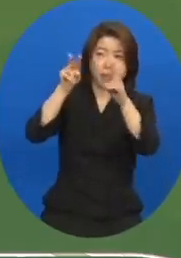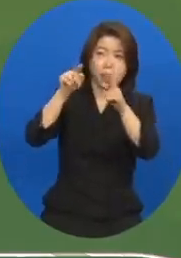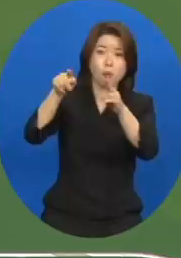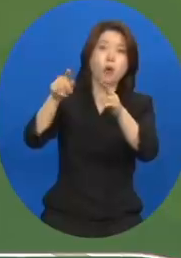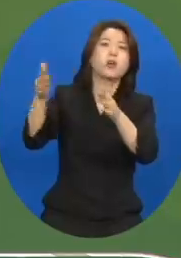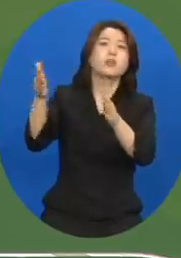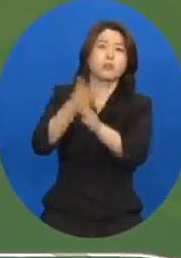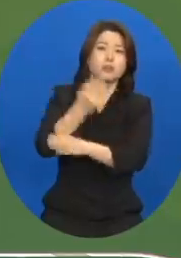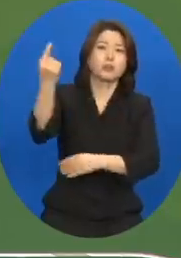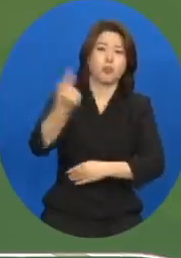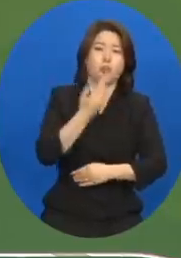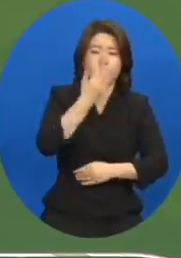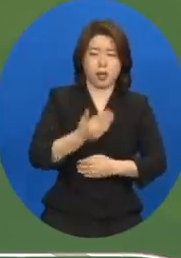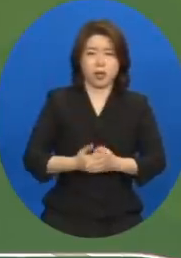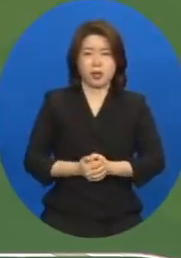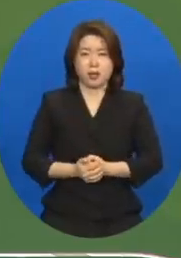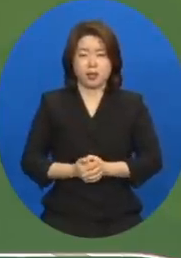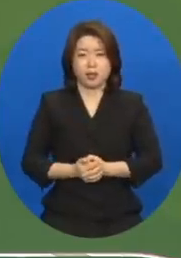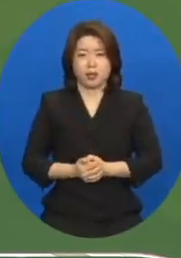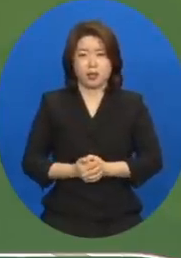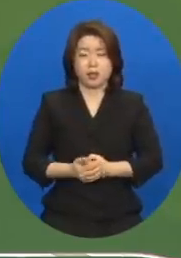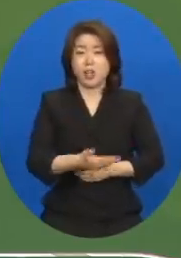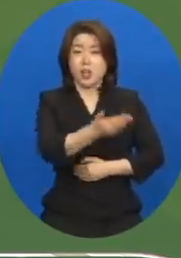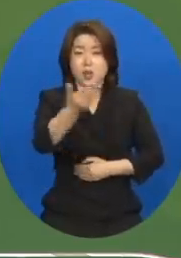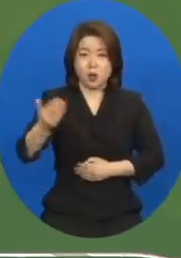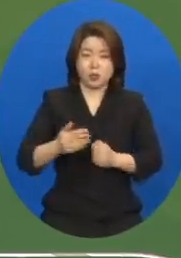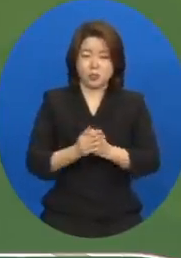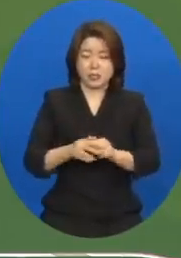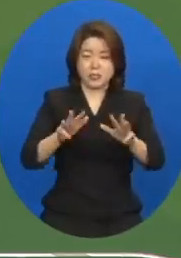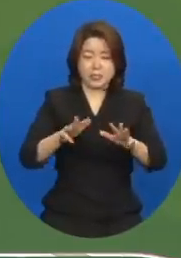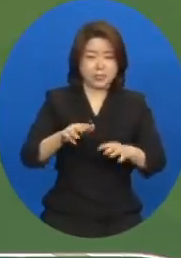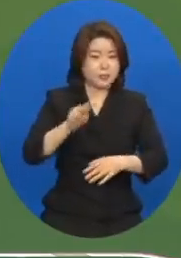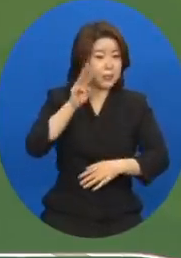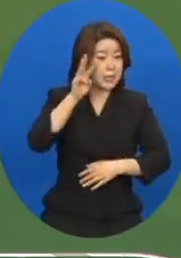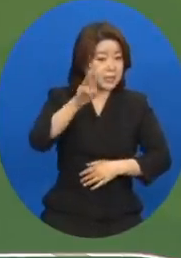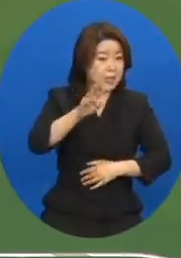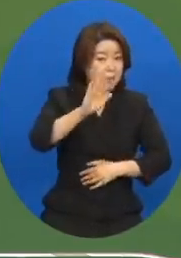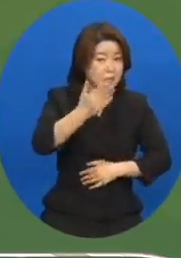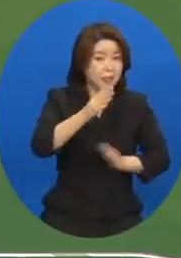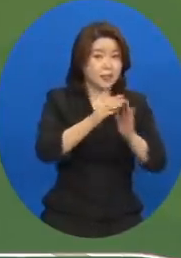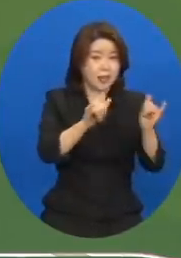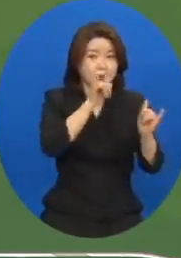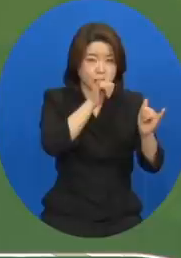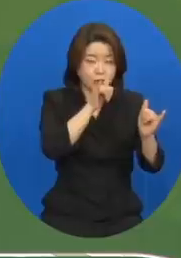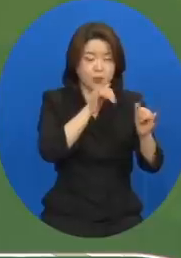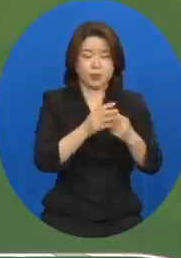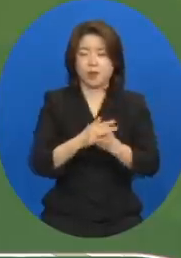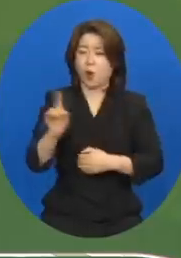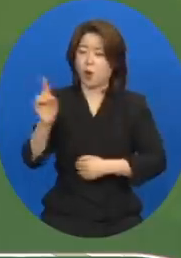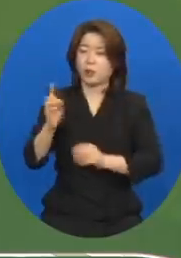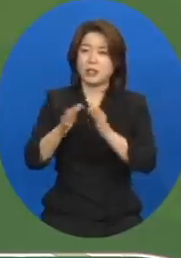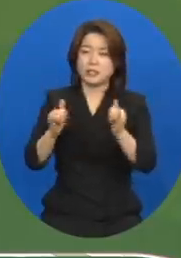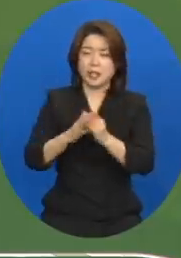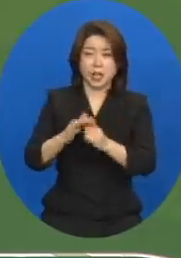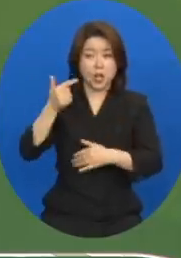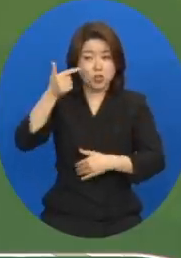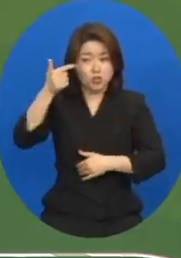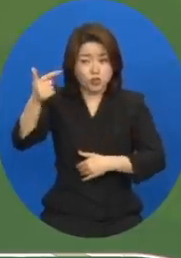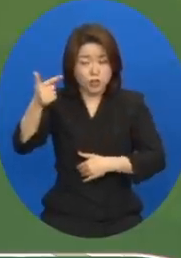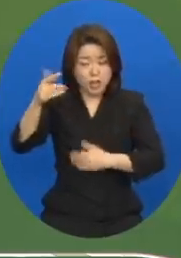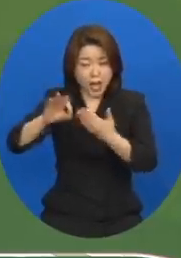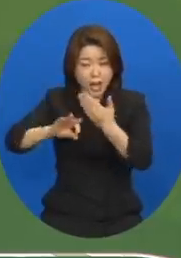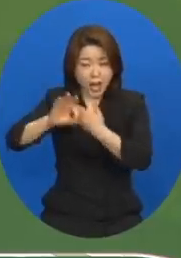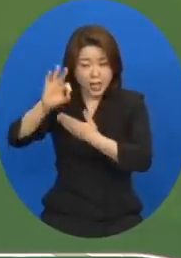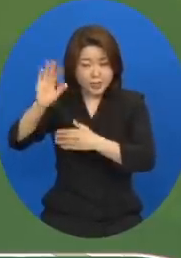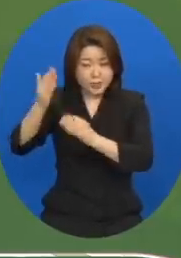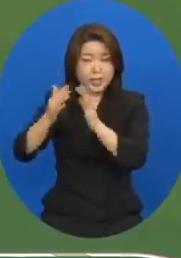겁니다. 여러분 중에는 지금 3일째 걸으시는 분들도 있으세요. 어떤 분은 지금 6일째 아침을